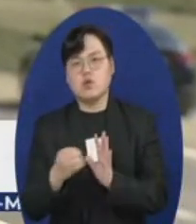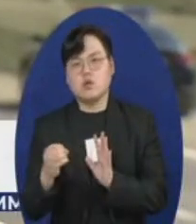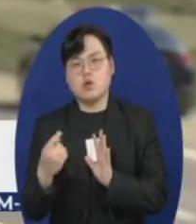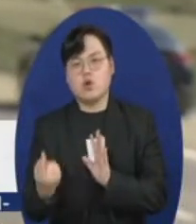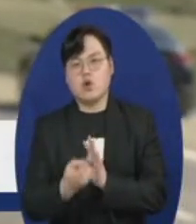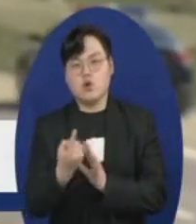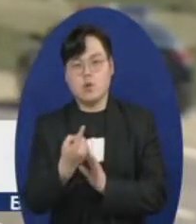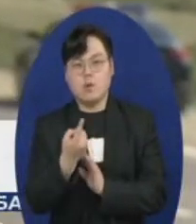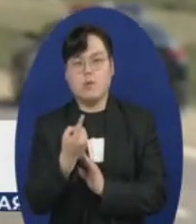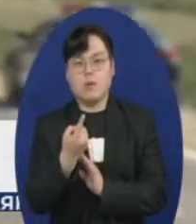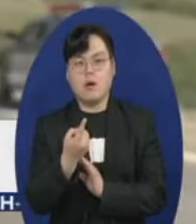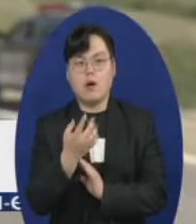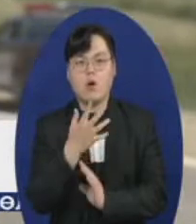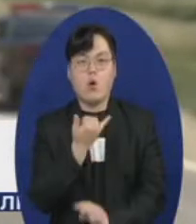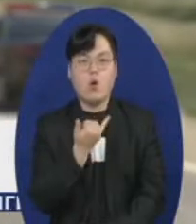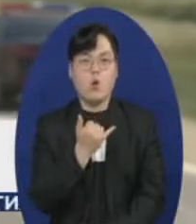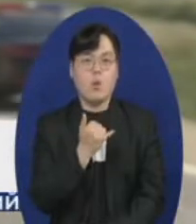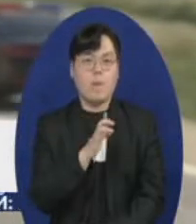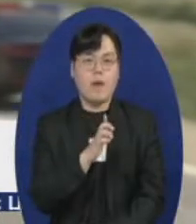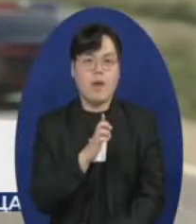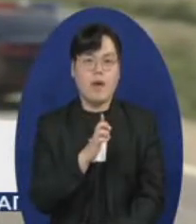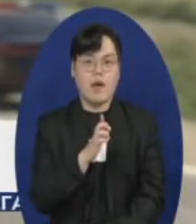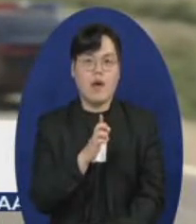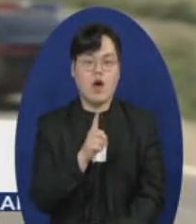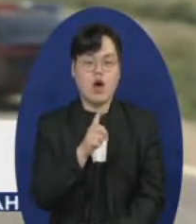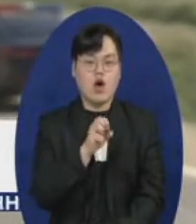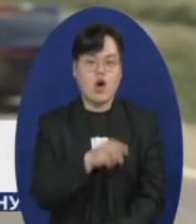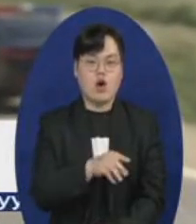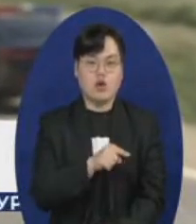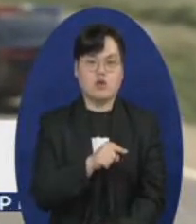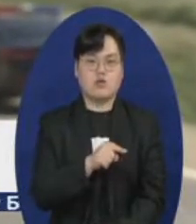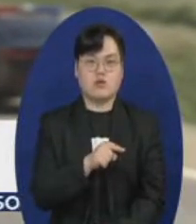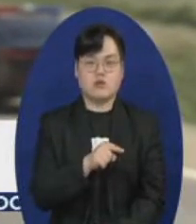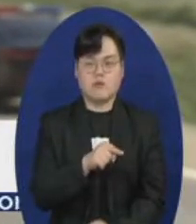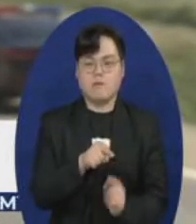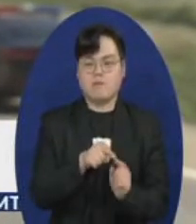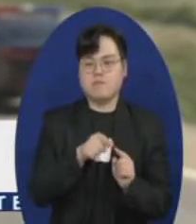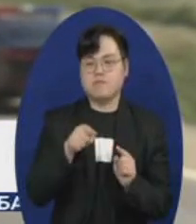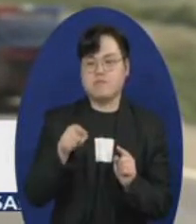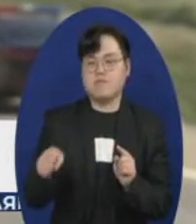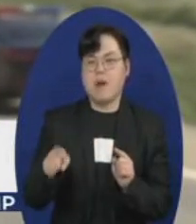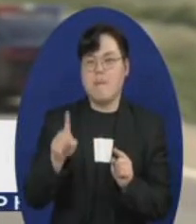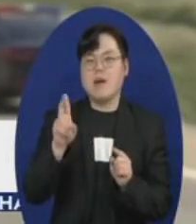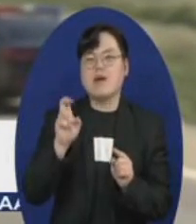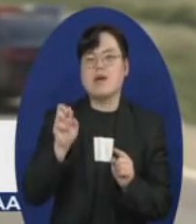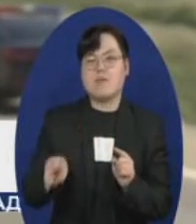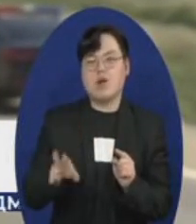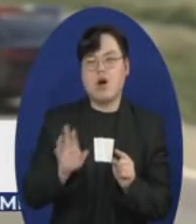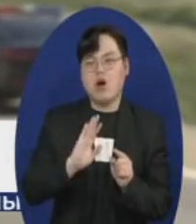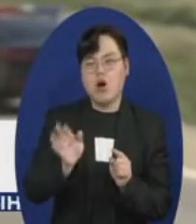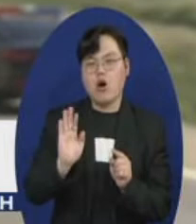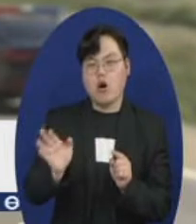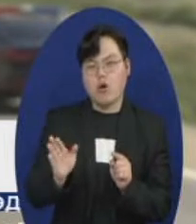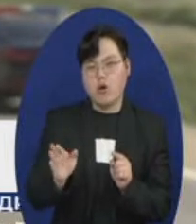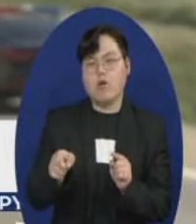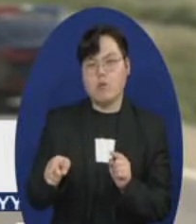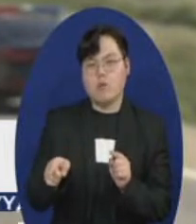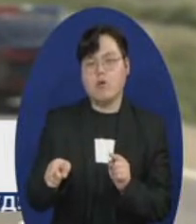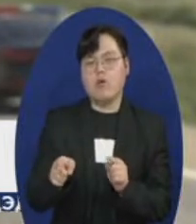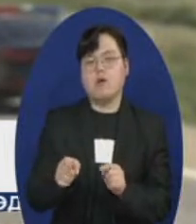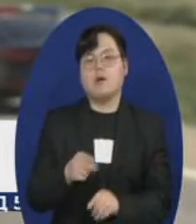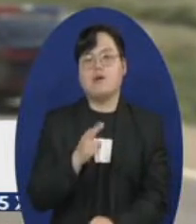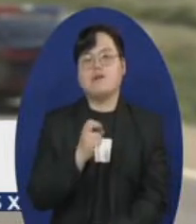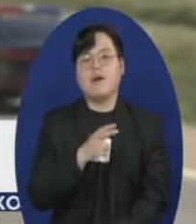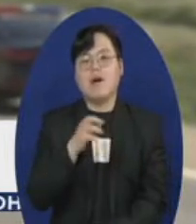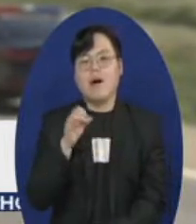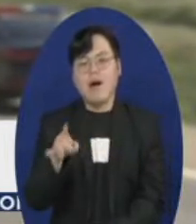өндөрт байрладаг. Ийм одоо Улаанбаатар хотоос 2 дахин өндөр, Улаанбаатар хотоос 1000 км алс хол тийм ээ. А нөгөө талдаа